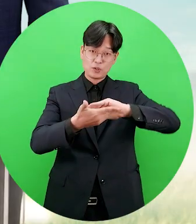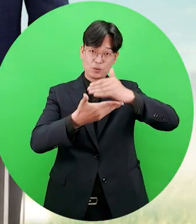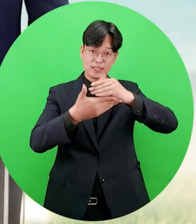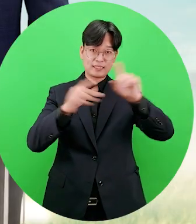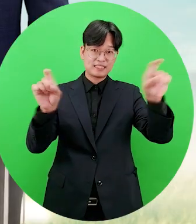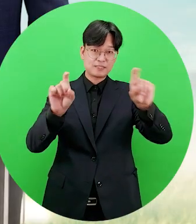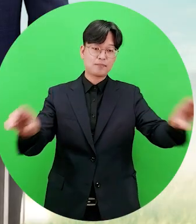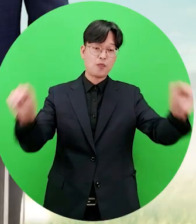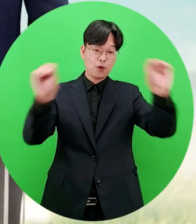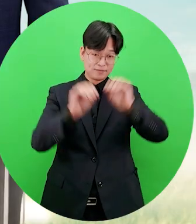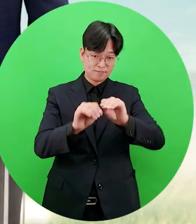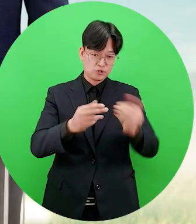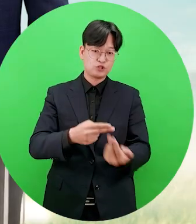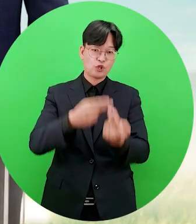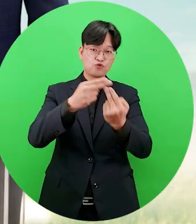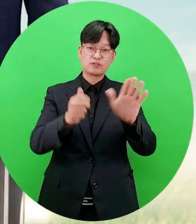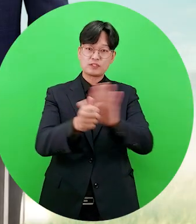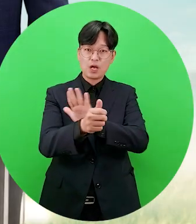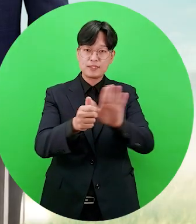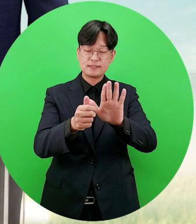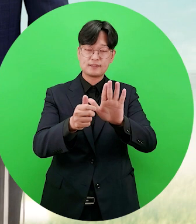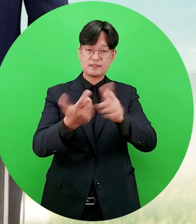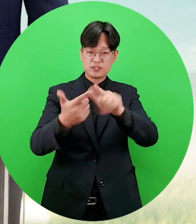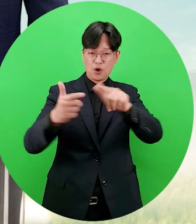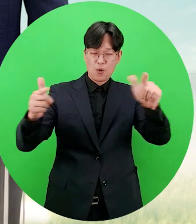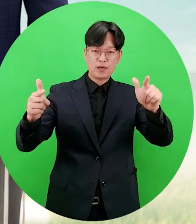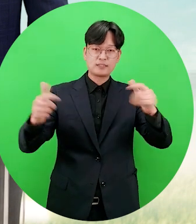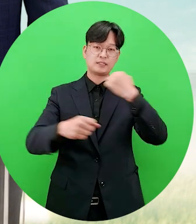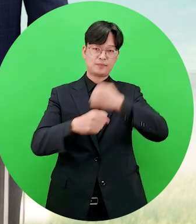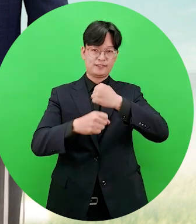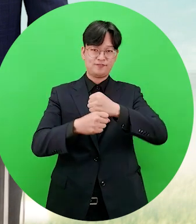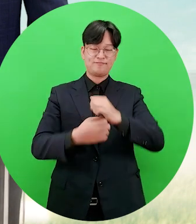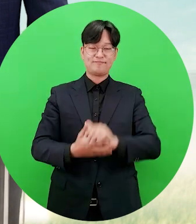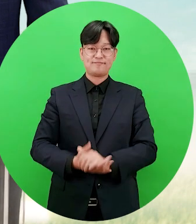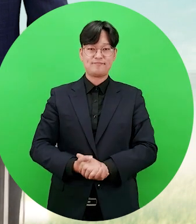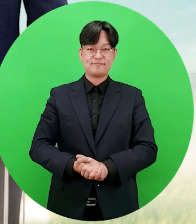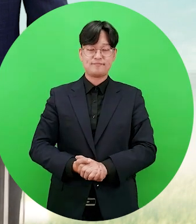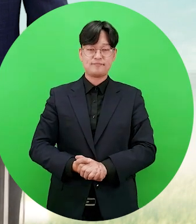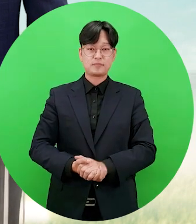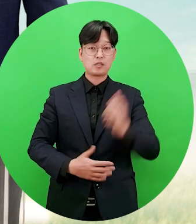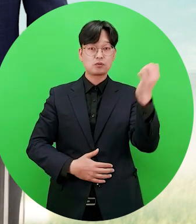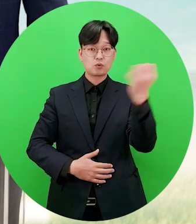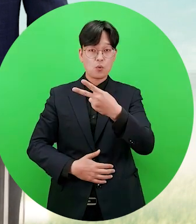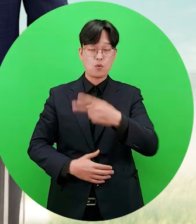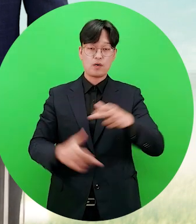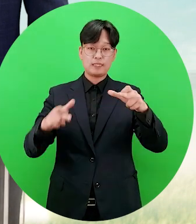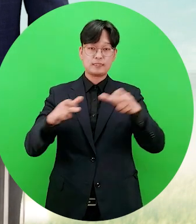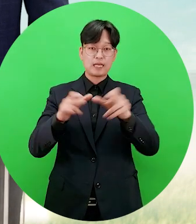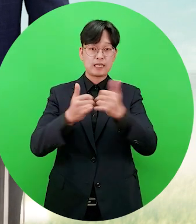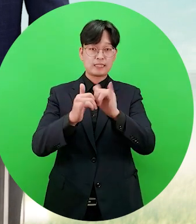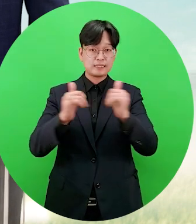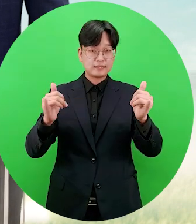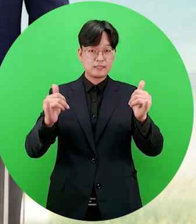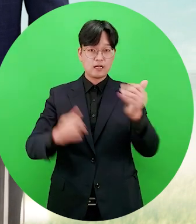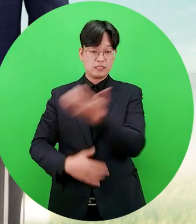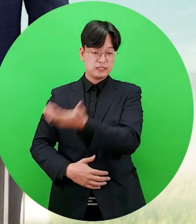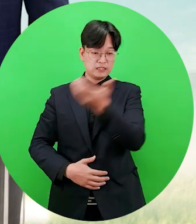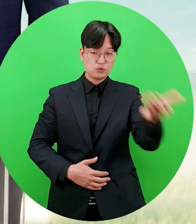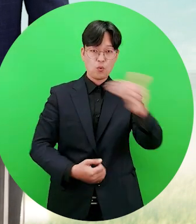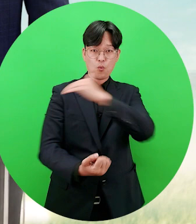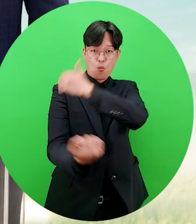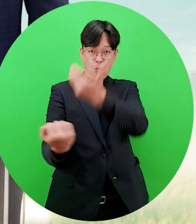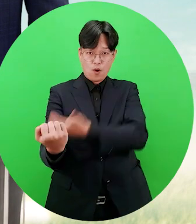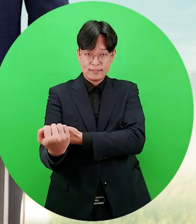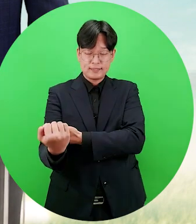등 체계적인 지원 방안을 구축 추진합니다. 또한 장애인의 이동권